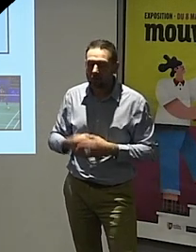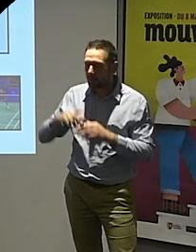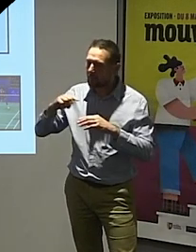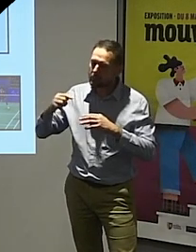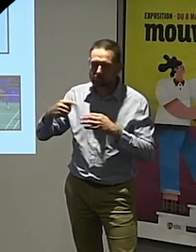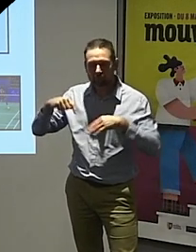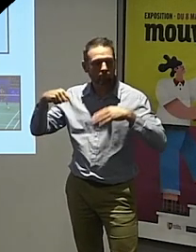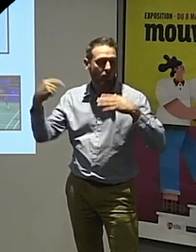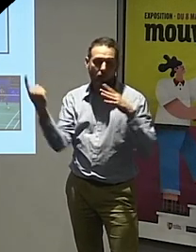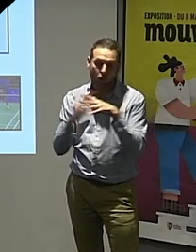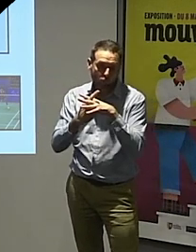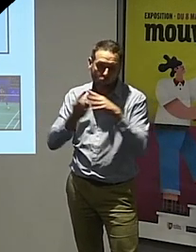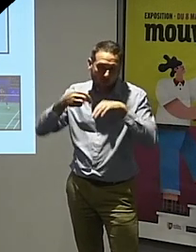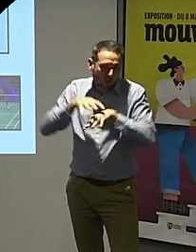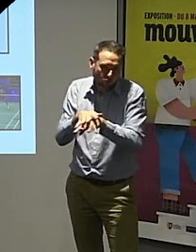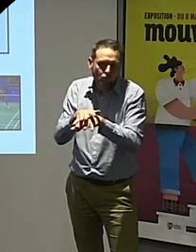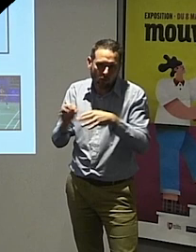Inclusion.